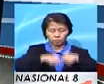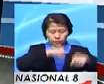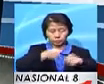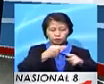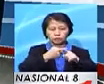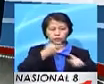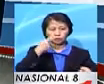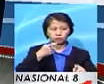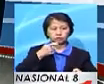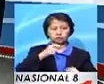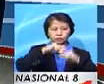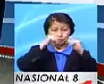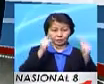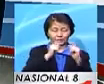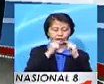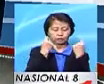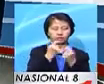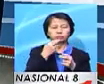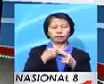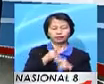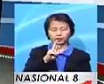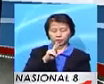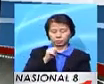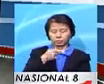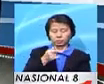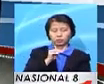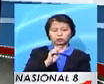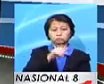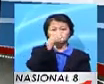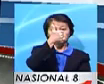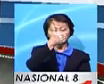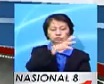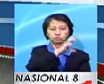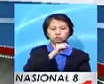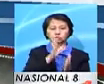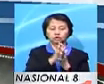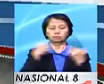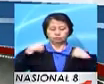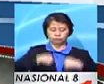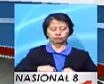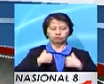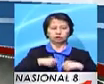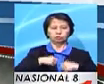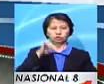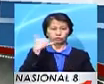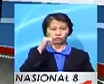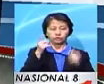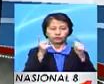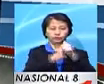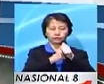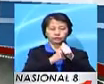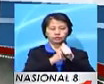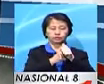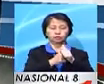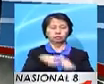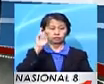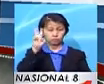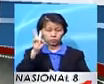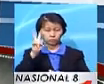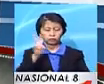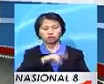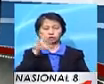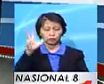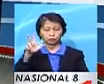dari Pish Gaman Giant Team, Rahim Mami, muncul juara sekaligus menjarum jersi kuning selaku pendahulu keseluruhan. Kedua